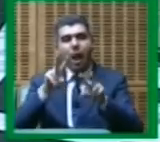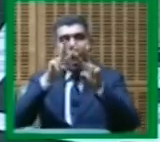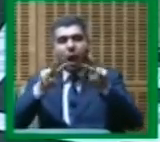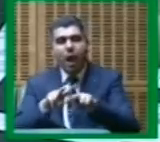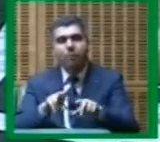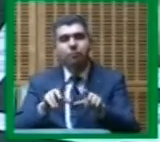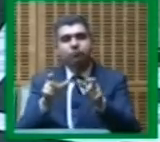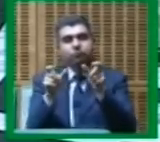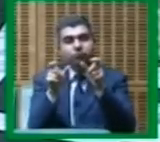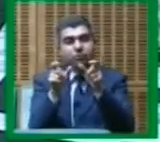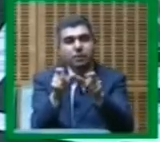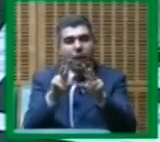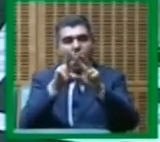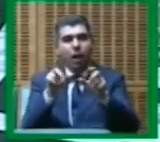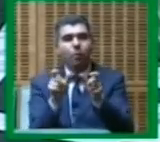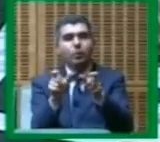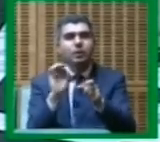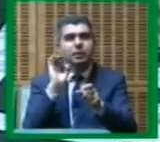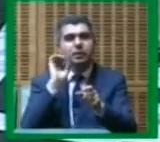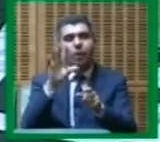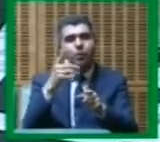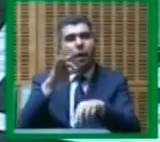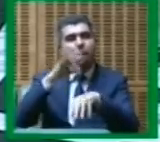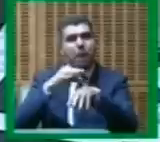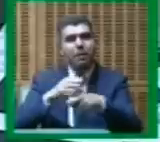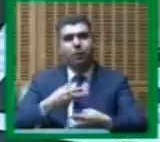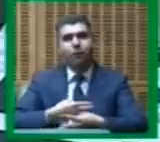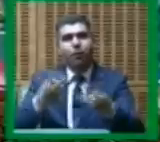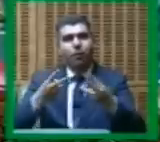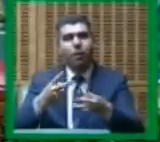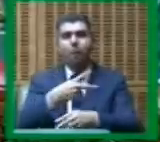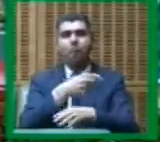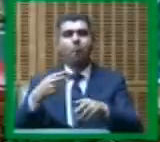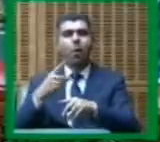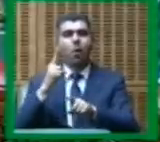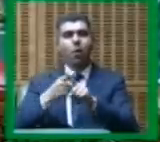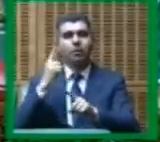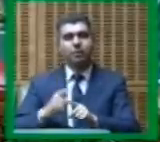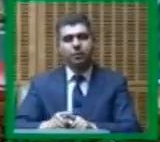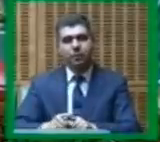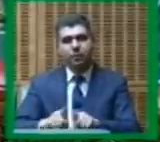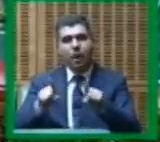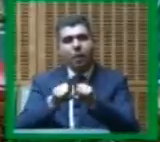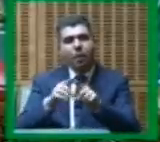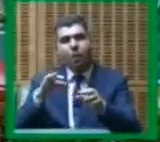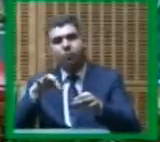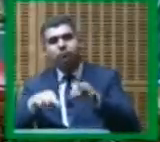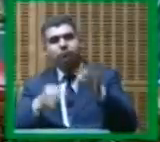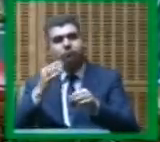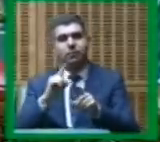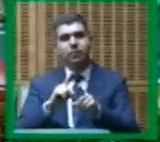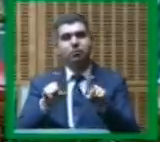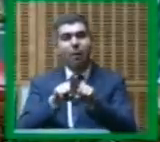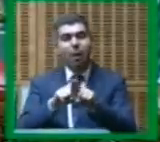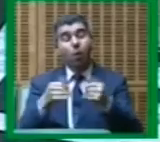التتبع ديال التأمين طبعا لتفادي أي إصابة بهذا المرض. هنا فين كاين الاختلاف. اليوم خرج